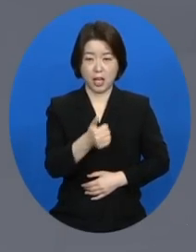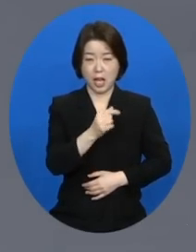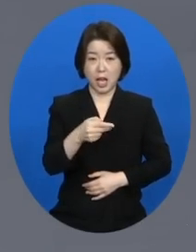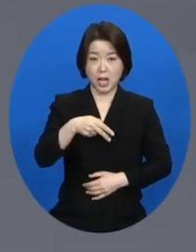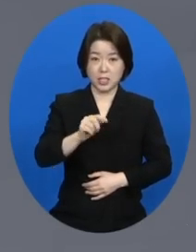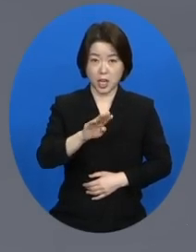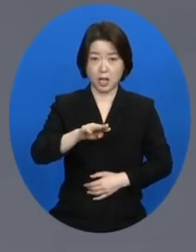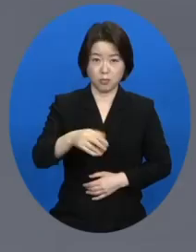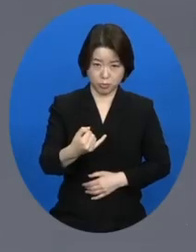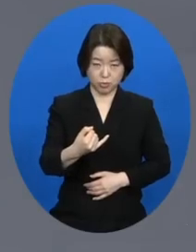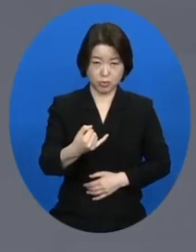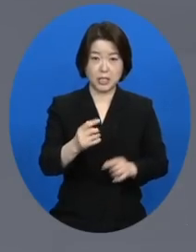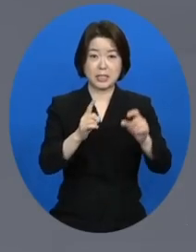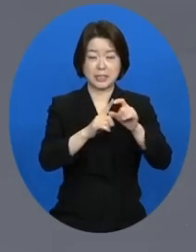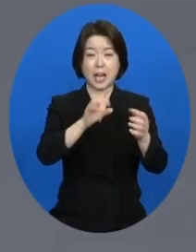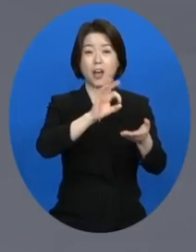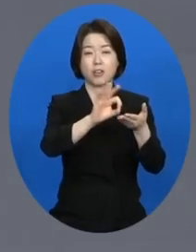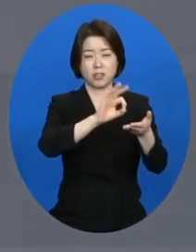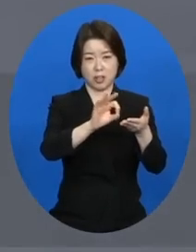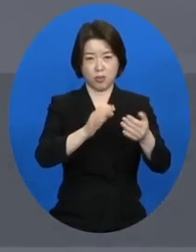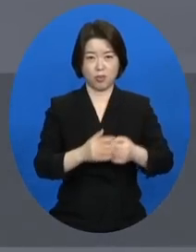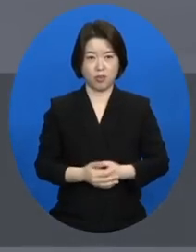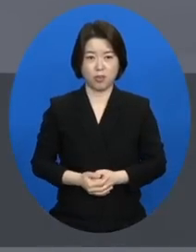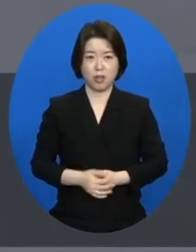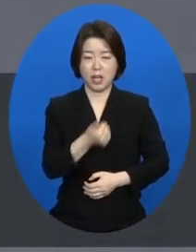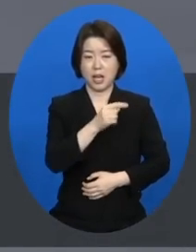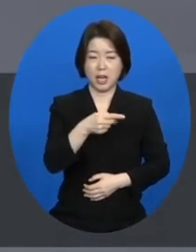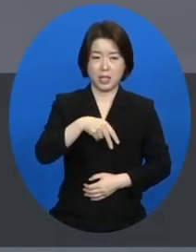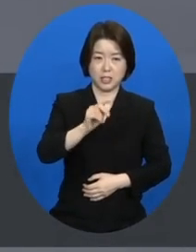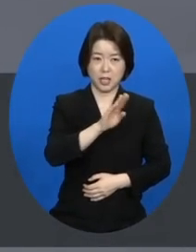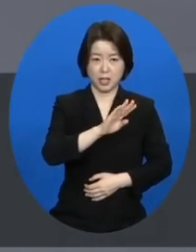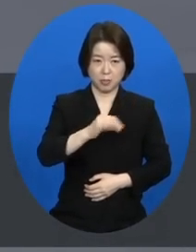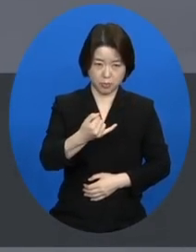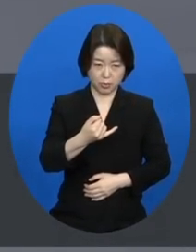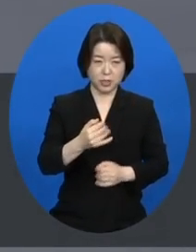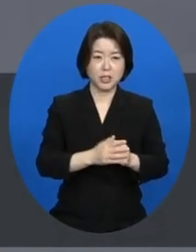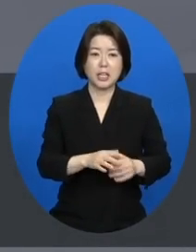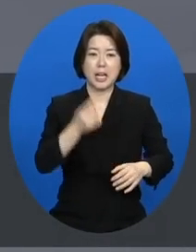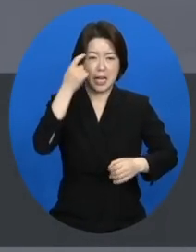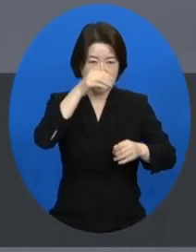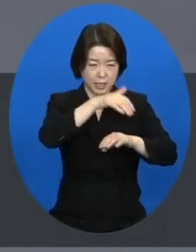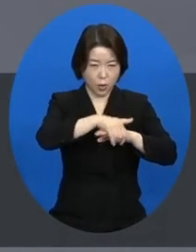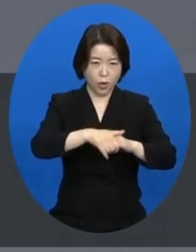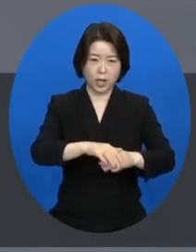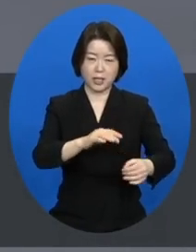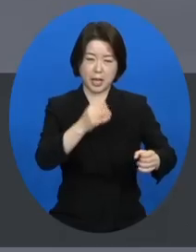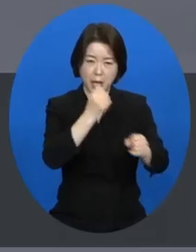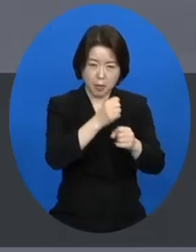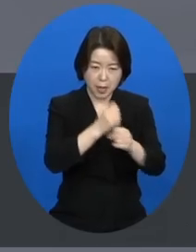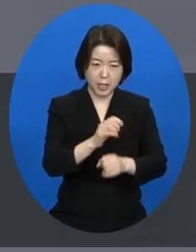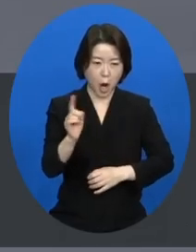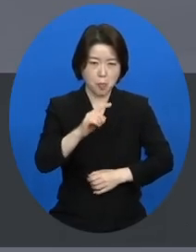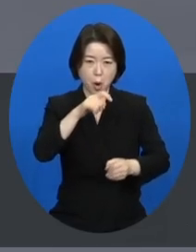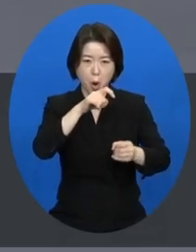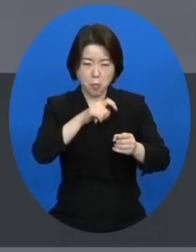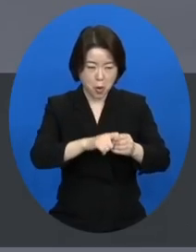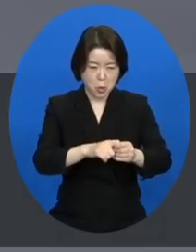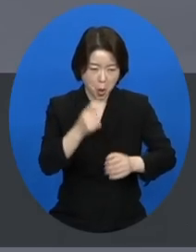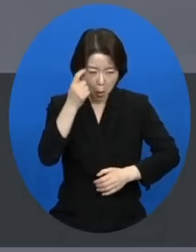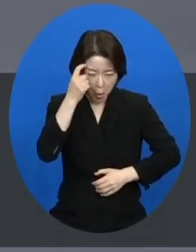되어 있어요. 하샤브. 이 하샤브는 계획하다, 의도하다, 꾸미다, 무엇을 목적으로